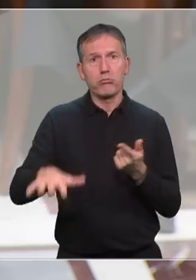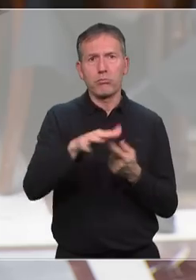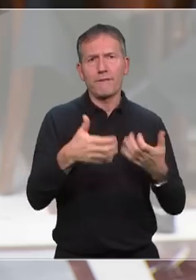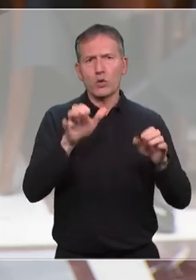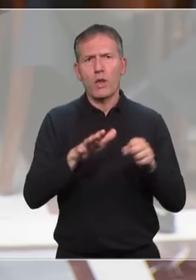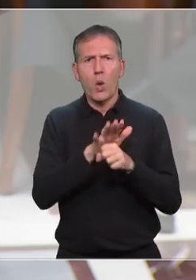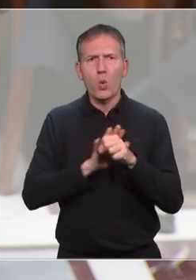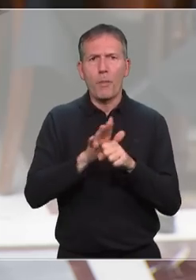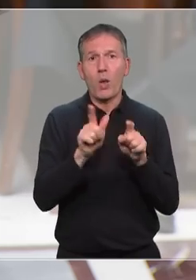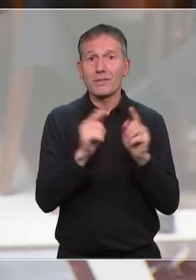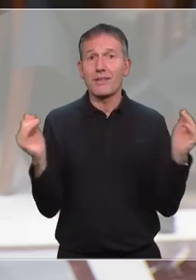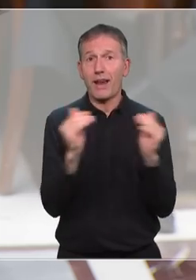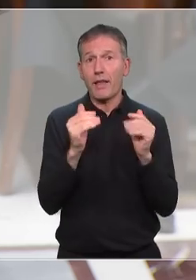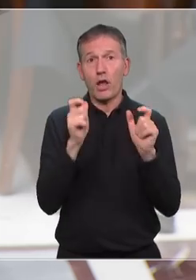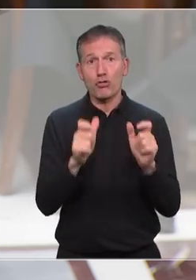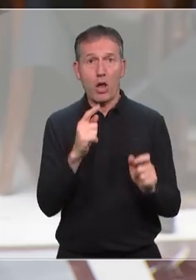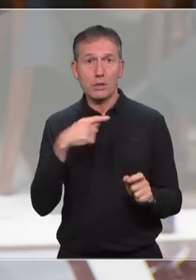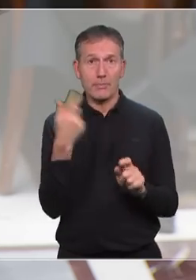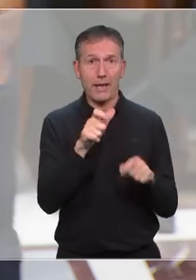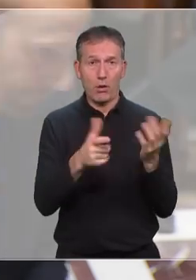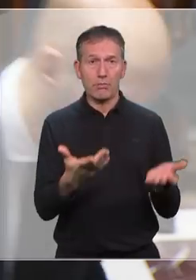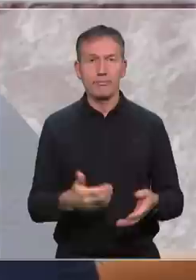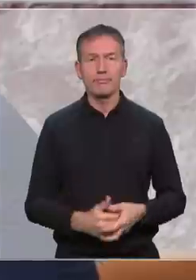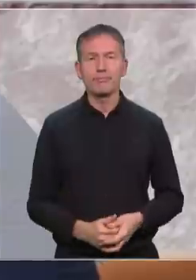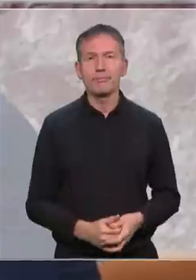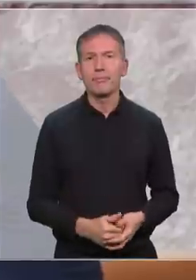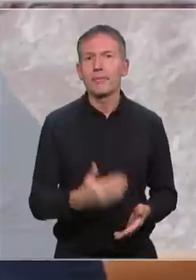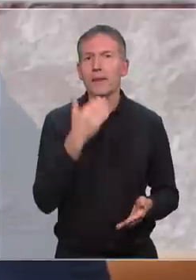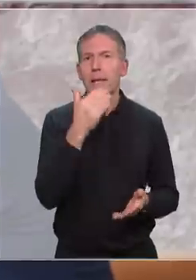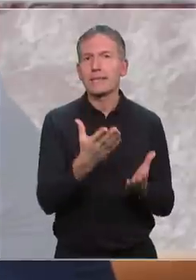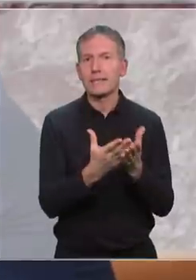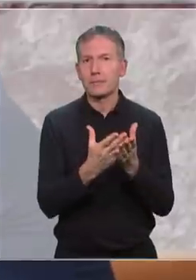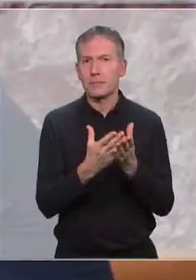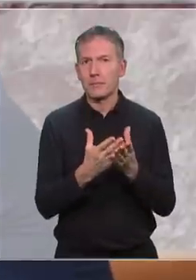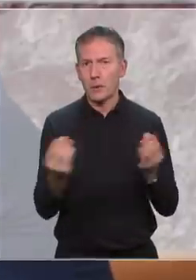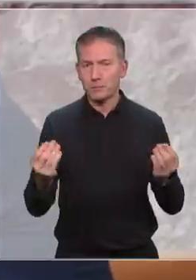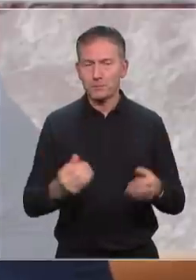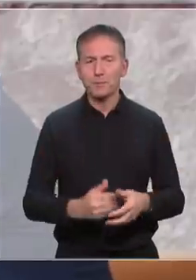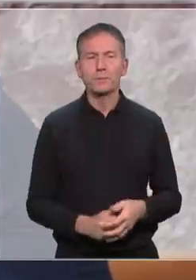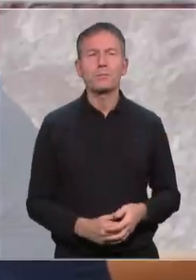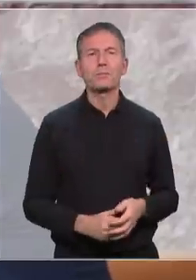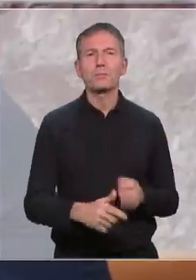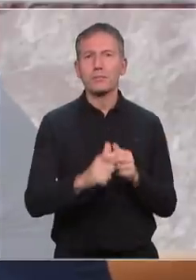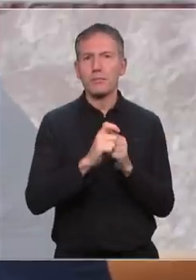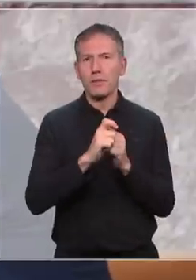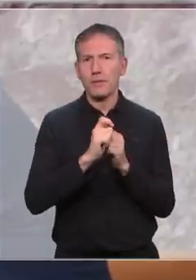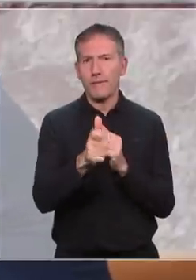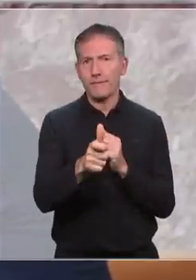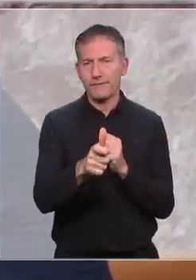publique et pour l'égalité des chances dans notre pays. Merci beaucoup, monsieur le ministre. La parole est à monsieur